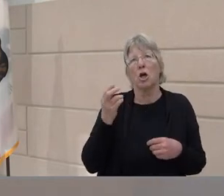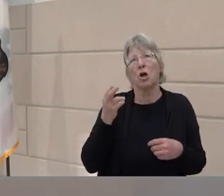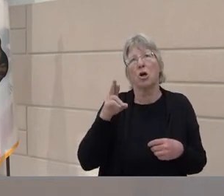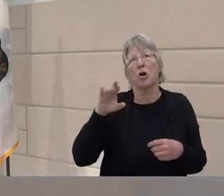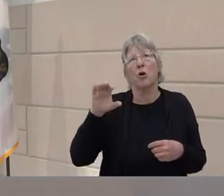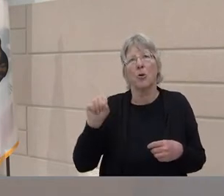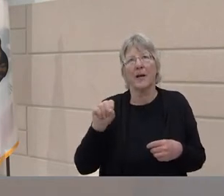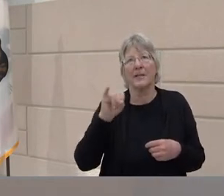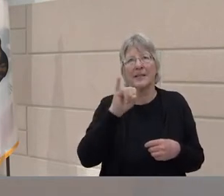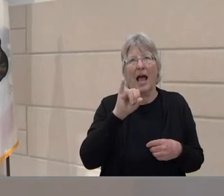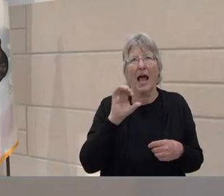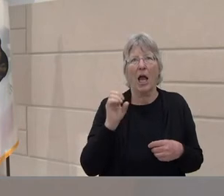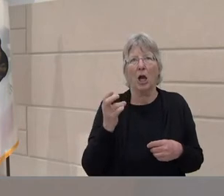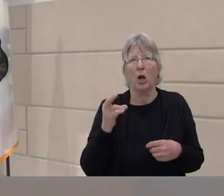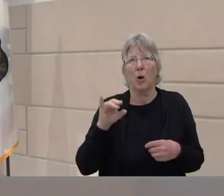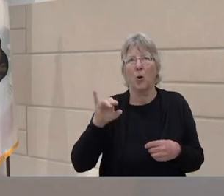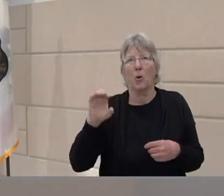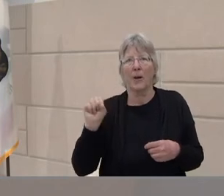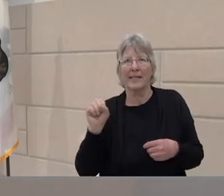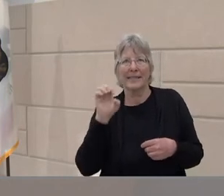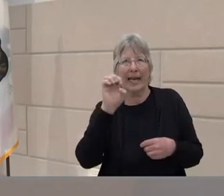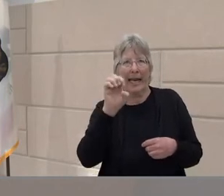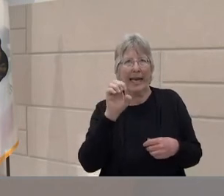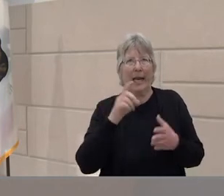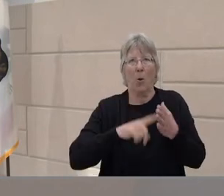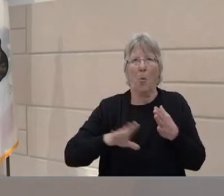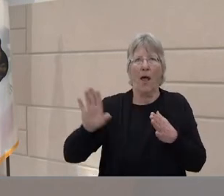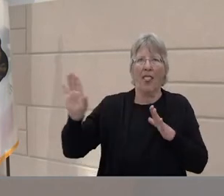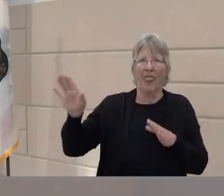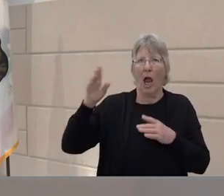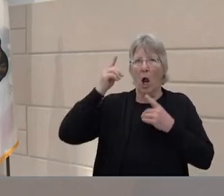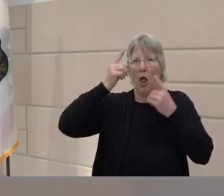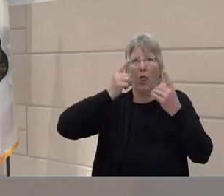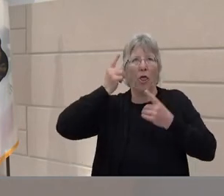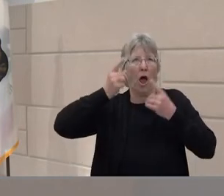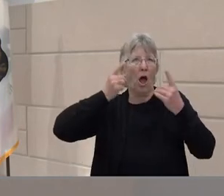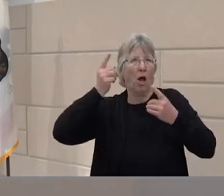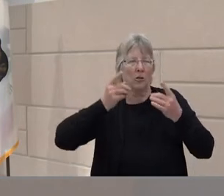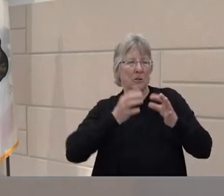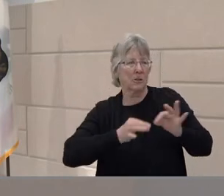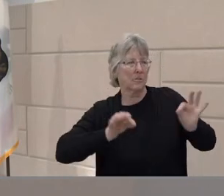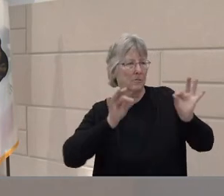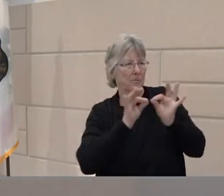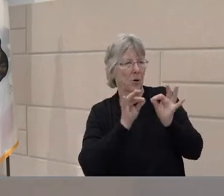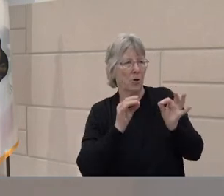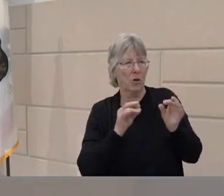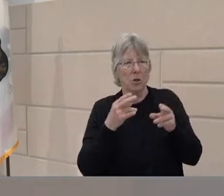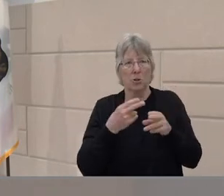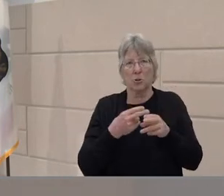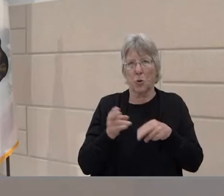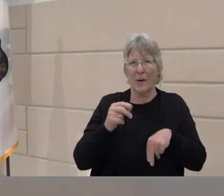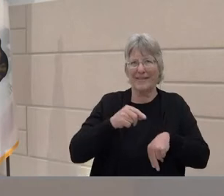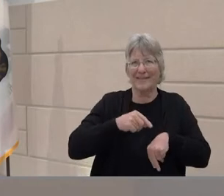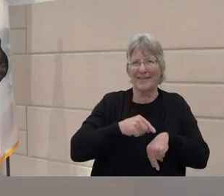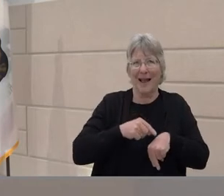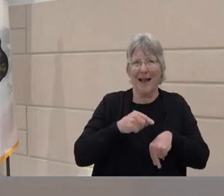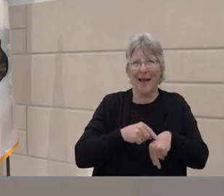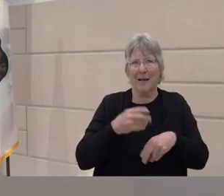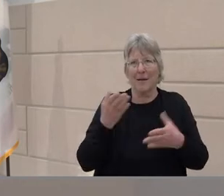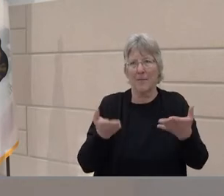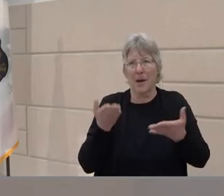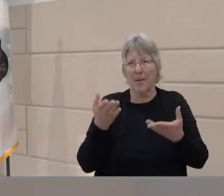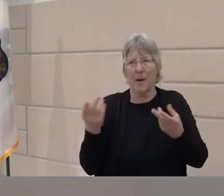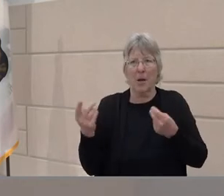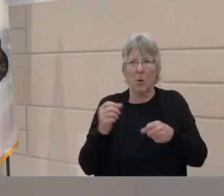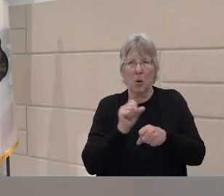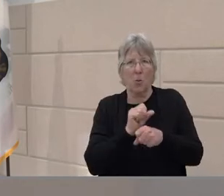បស់លោកគ្រីស្ទាំងពីរហ្នឹងតើពួកគាត់យល់យ៉ាងម៉េចដែរអ្វីដែលជាគេហៅថាអាច